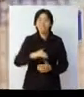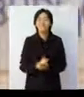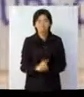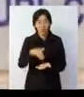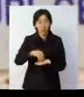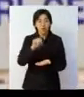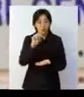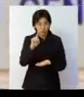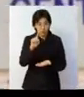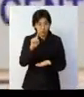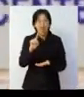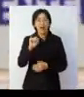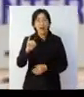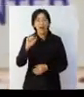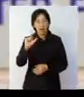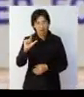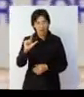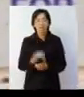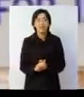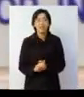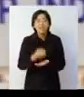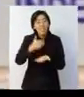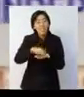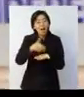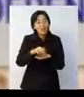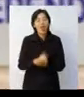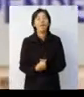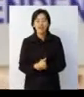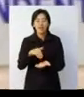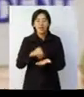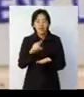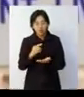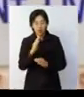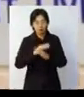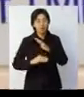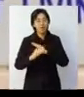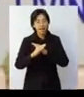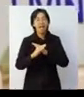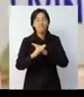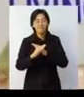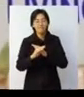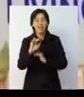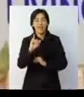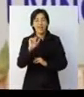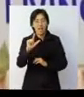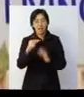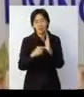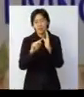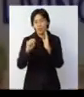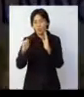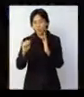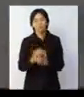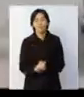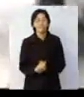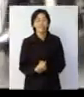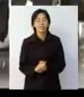คุณผู้ชมคะสำหรับศูนย์การดำรงชีวิตอิสระที่ทางพี่เสน่ห์พูดถึงก็คือศูนย์การดำรงชีวิตอิสระคนพิการจังหวัด